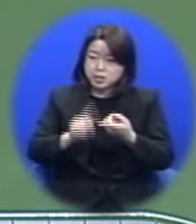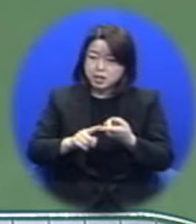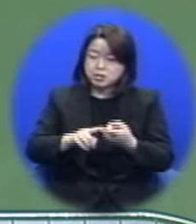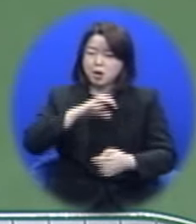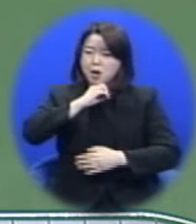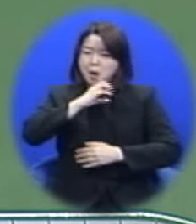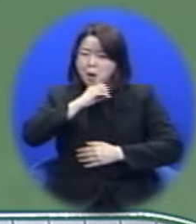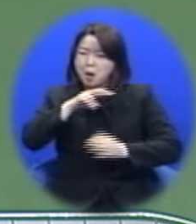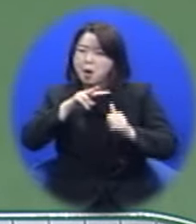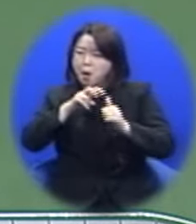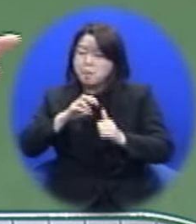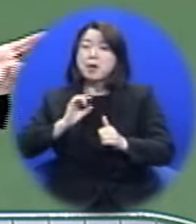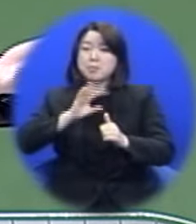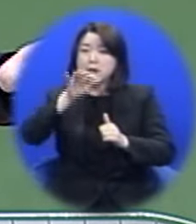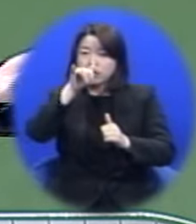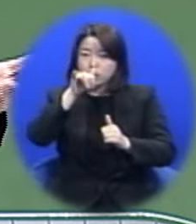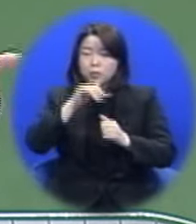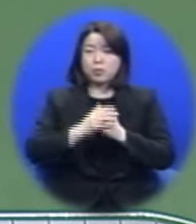원망만 하고